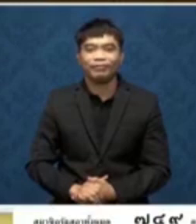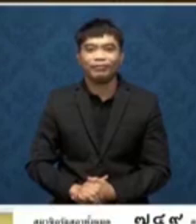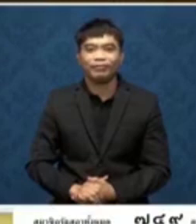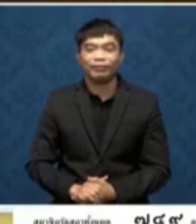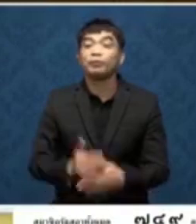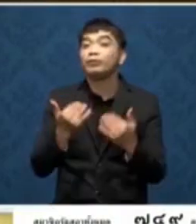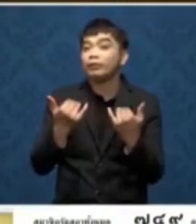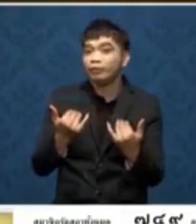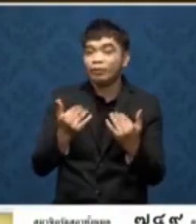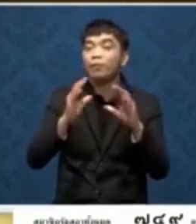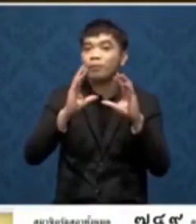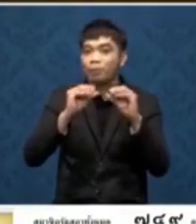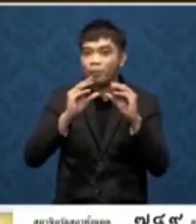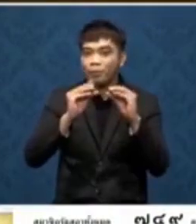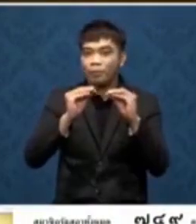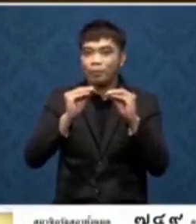ชุมของเรา